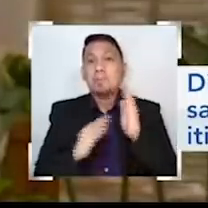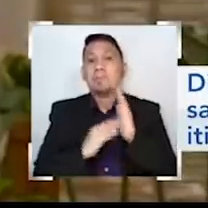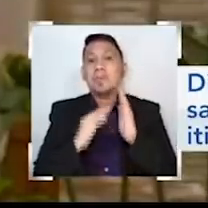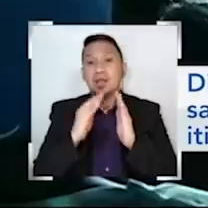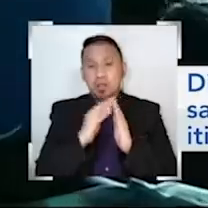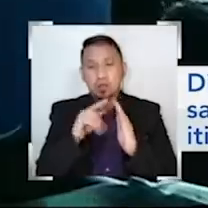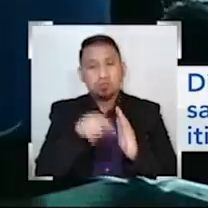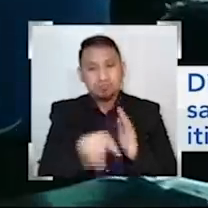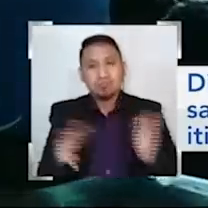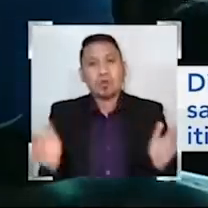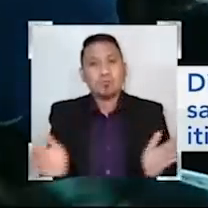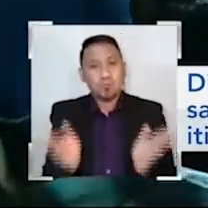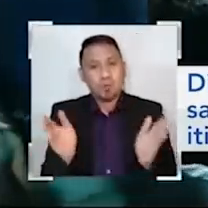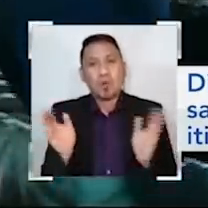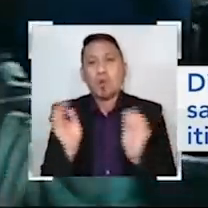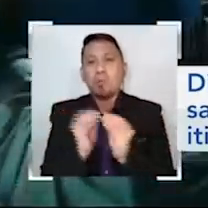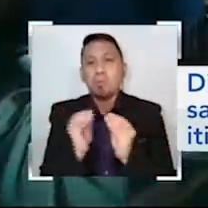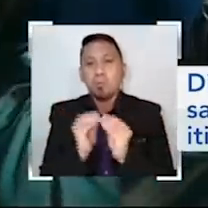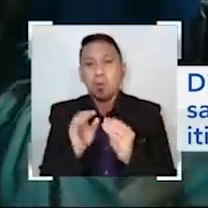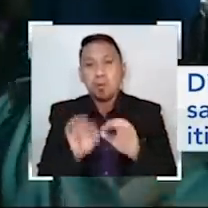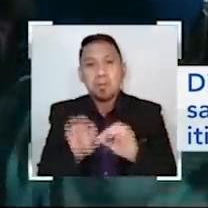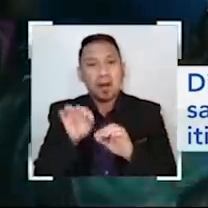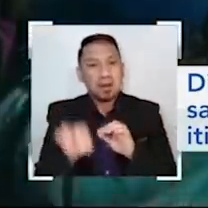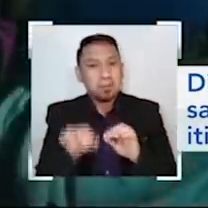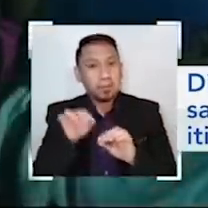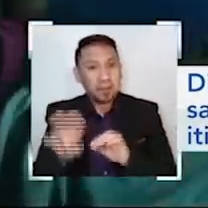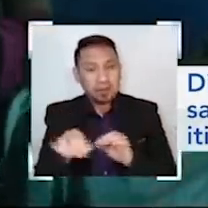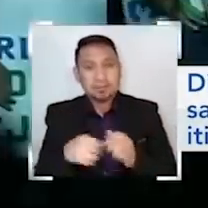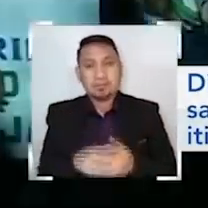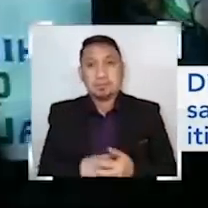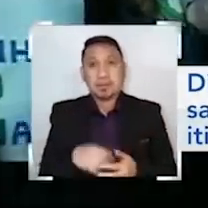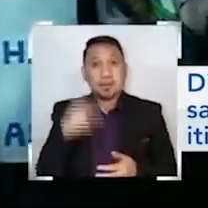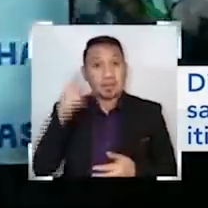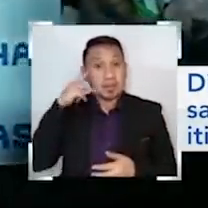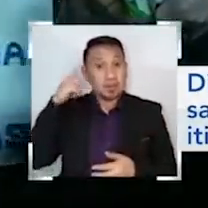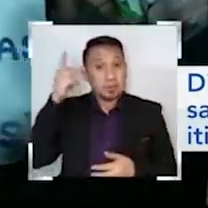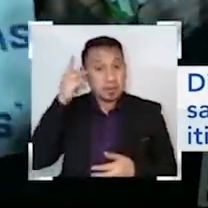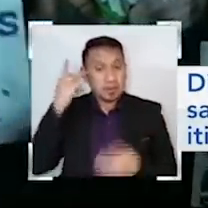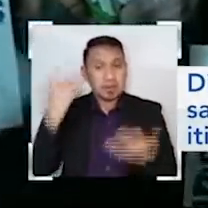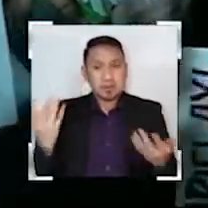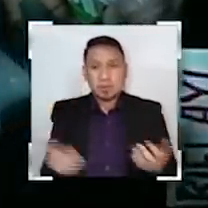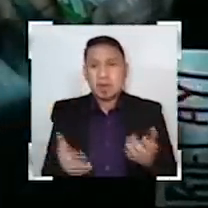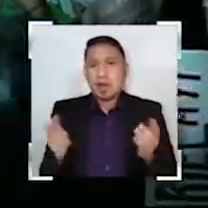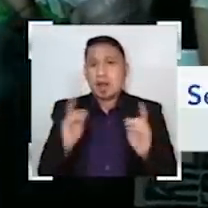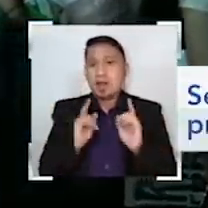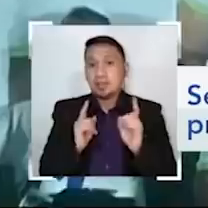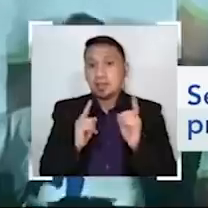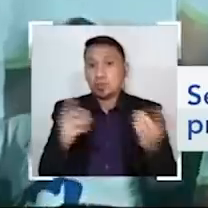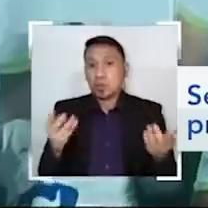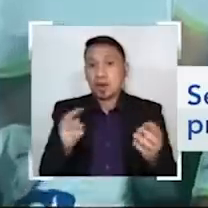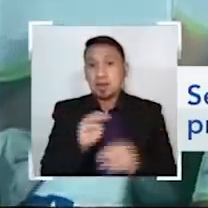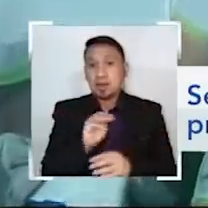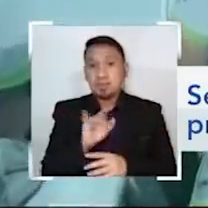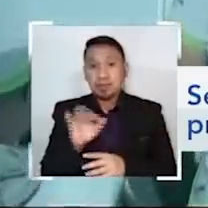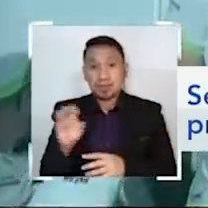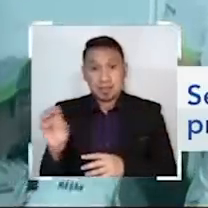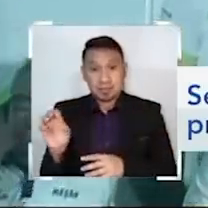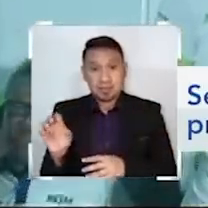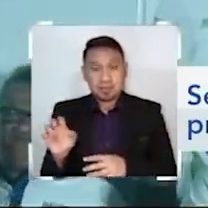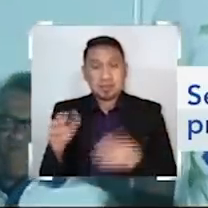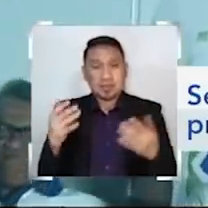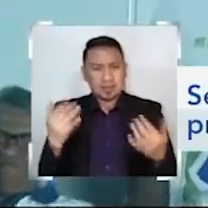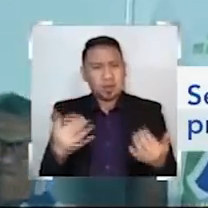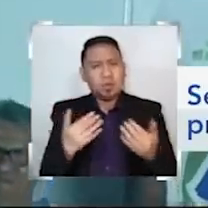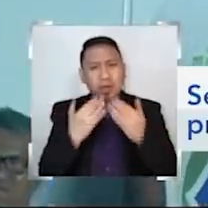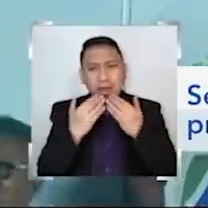siyang magtanim pa. Dumalo rin si Pangilinan sa proclamation rally sa Misamis Oriental kung saan nagpasalamat siya sa mga sumusuporta